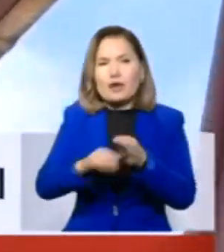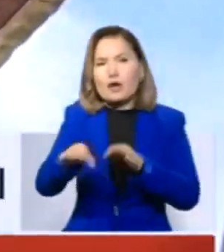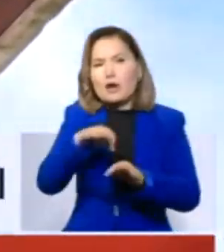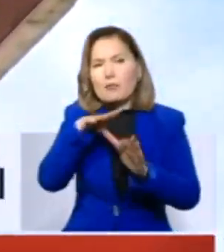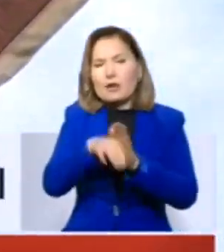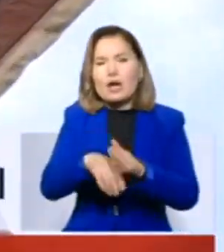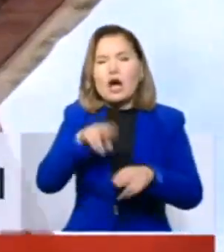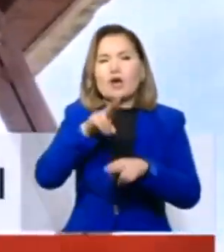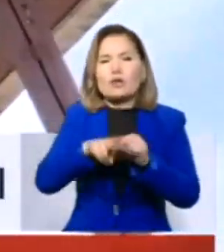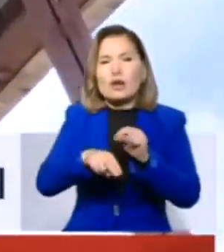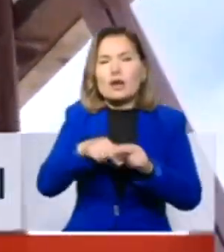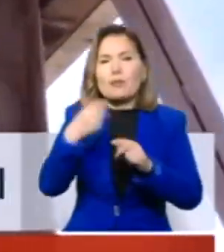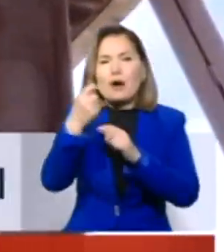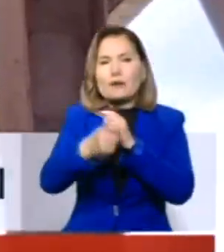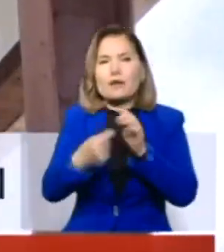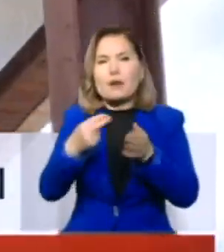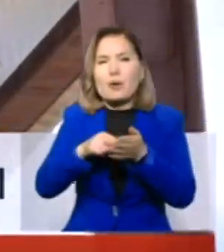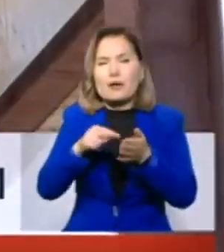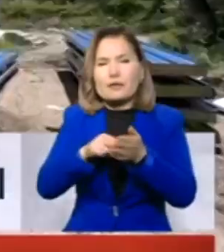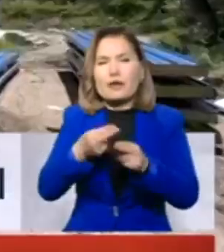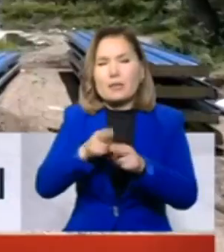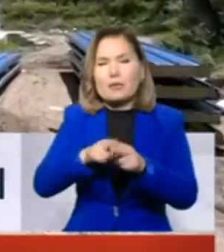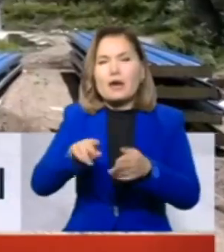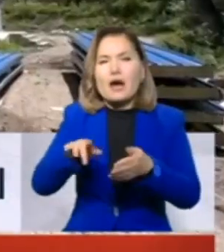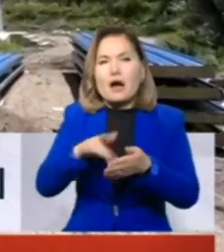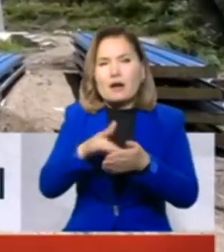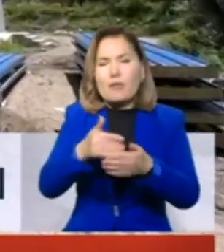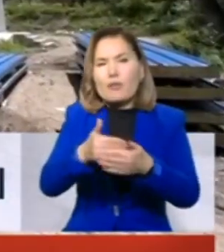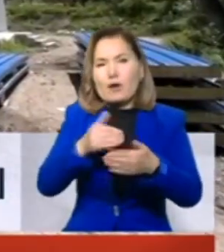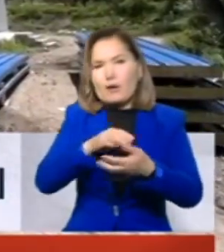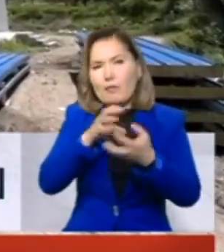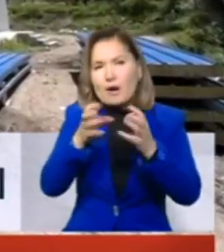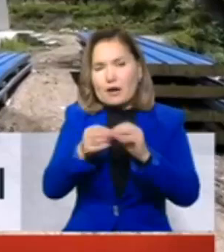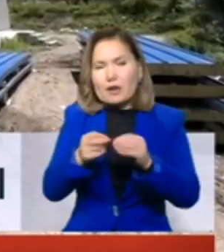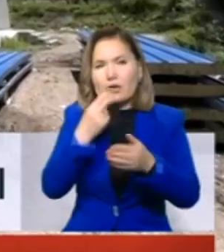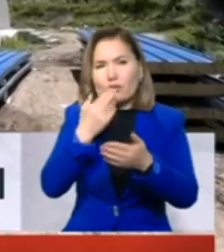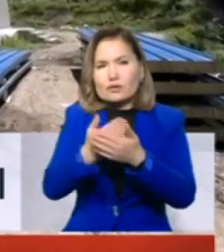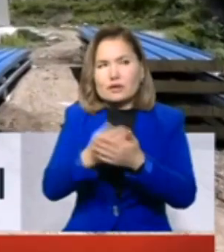жасалғанда құрылыс заттарының бағасы алдын ала есептелетінін айтады.